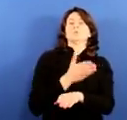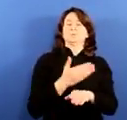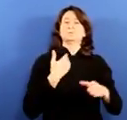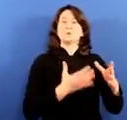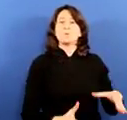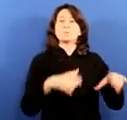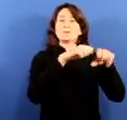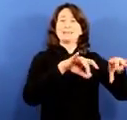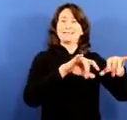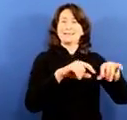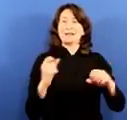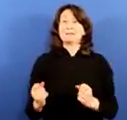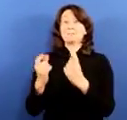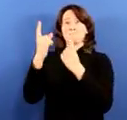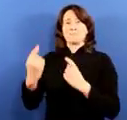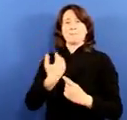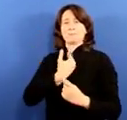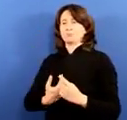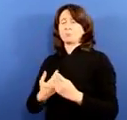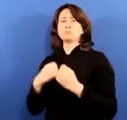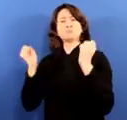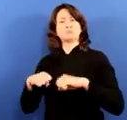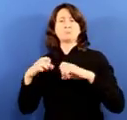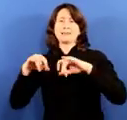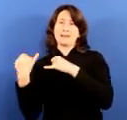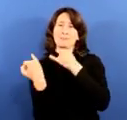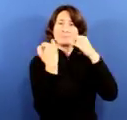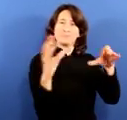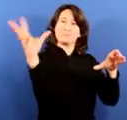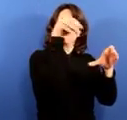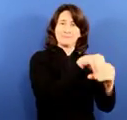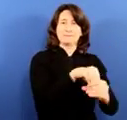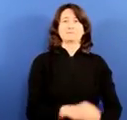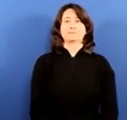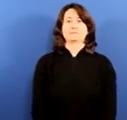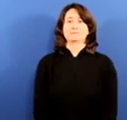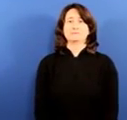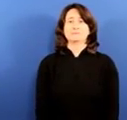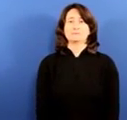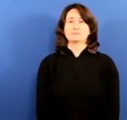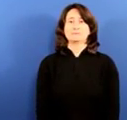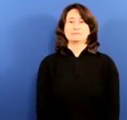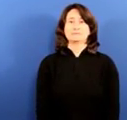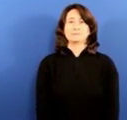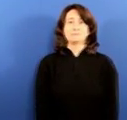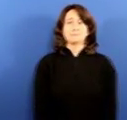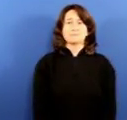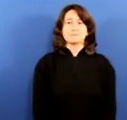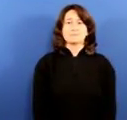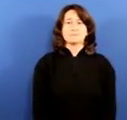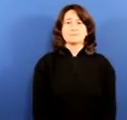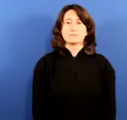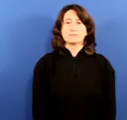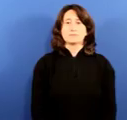fase honek aurrerago ere izango du jarraipenik. Hurrengo adjudikazioa segurazko 2013ko lehenengo hileetan egingo da. Horren